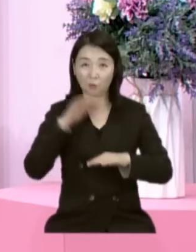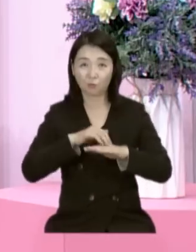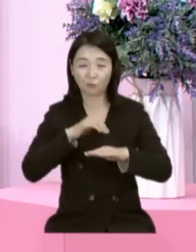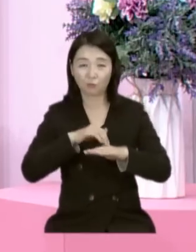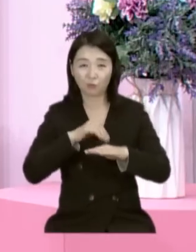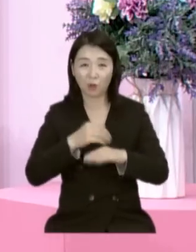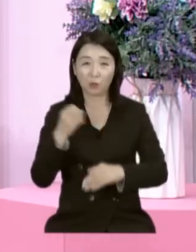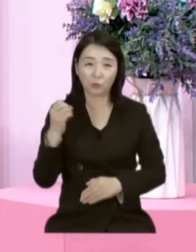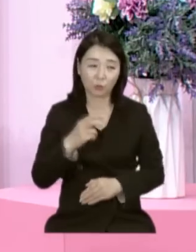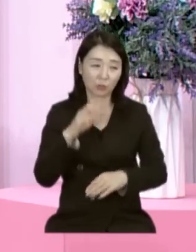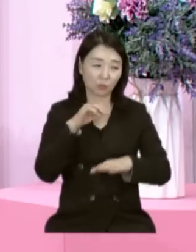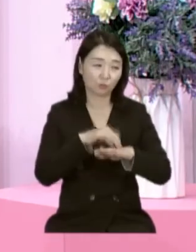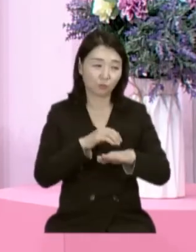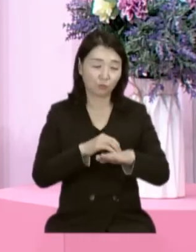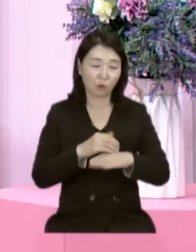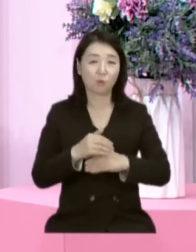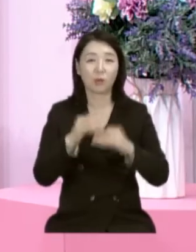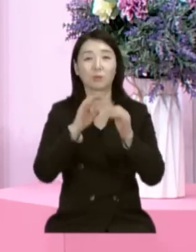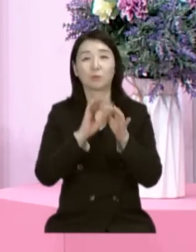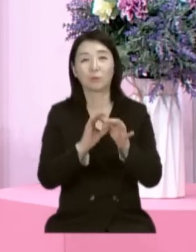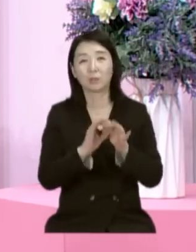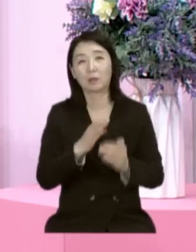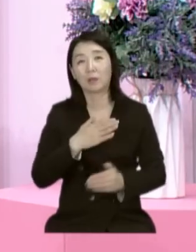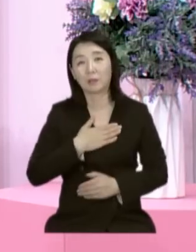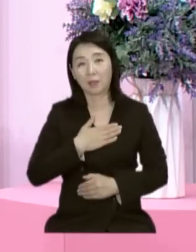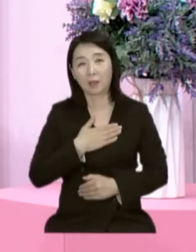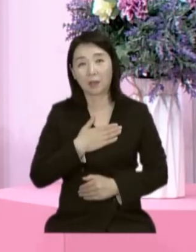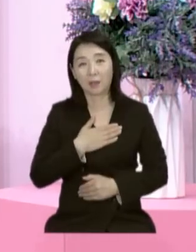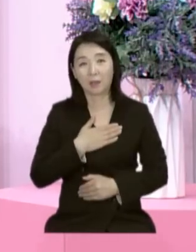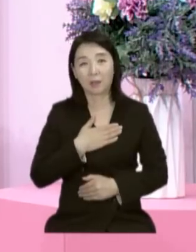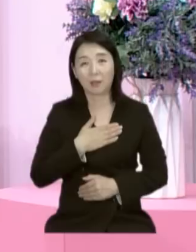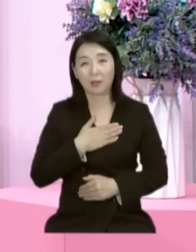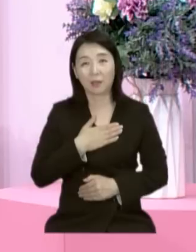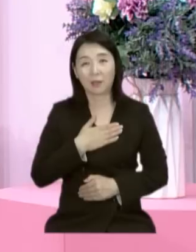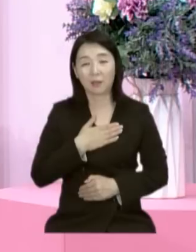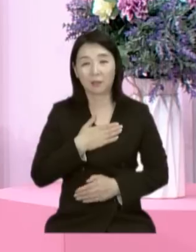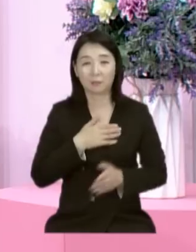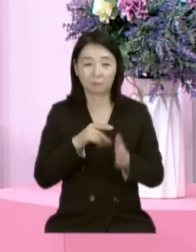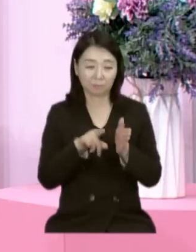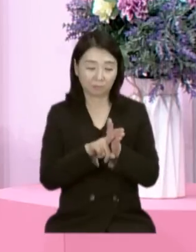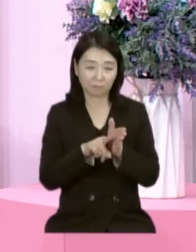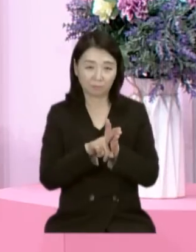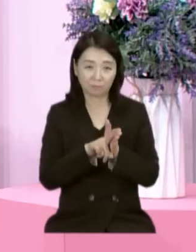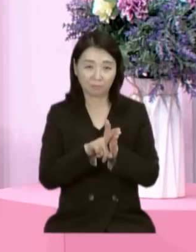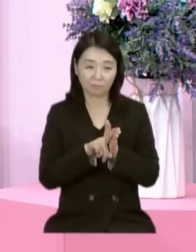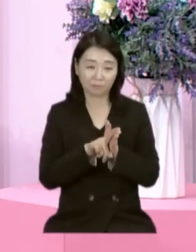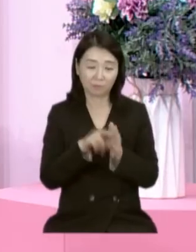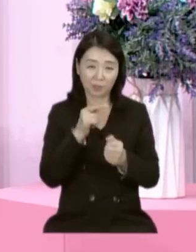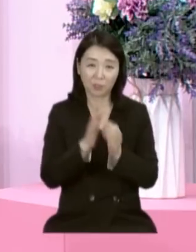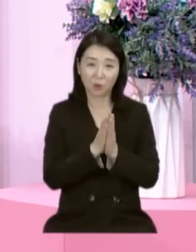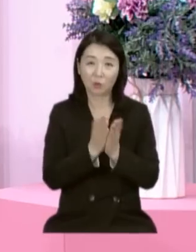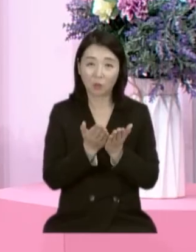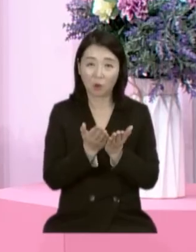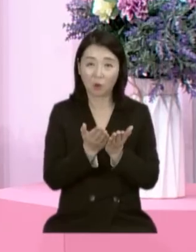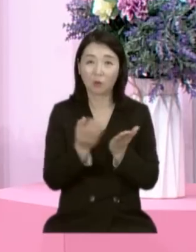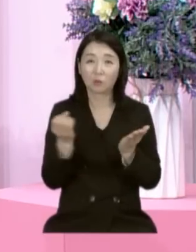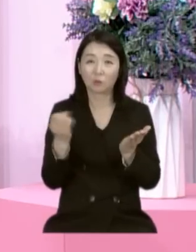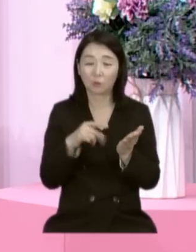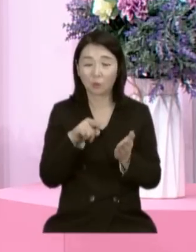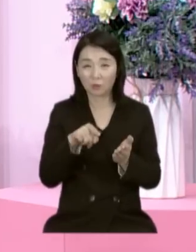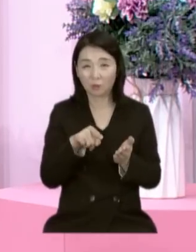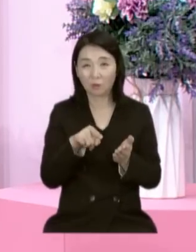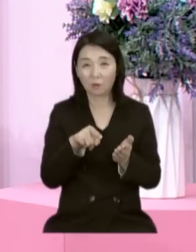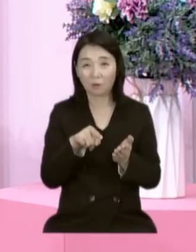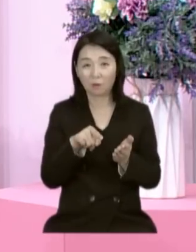훈련이나 네. 또 이런 훈련을 과정을 통해서 저를 이제 신앙의 성경이나 또